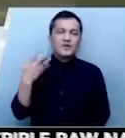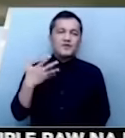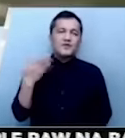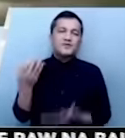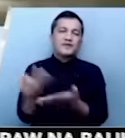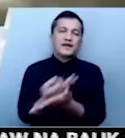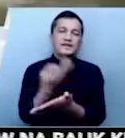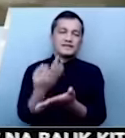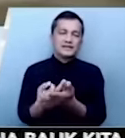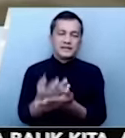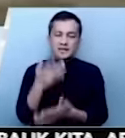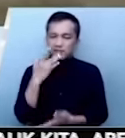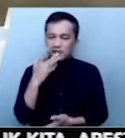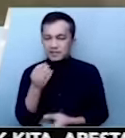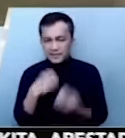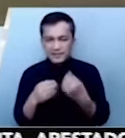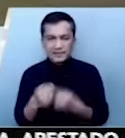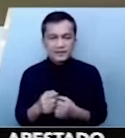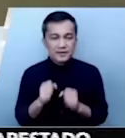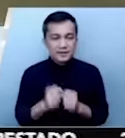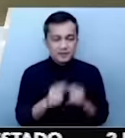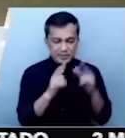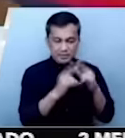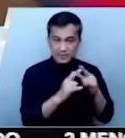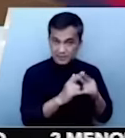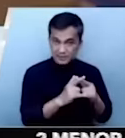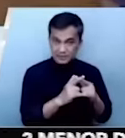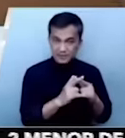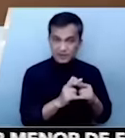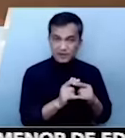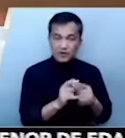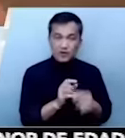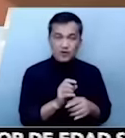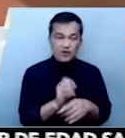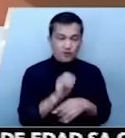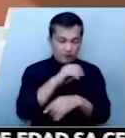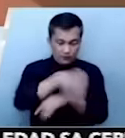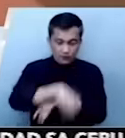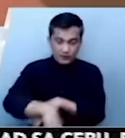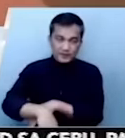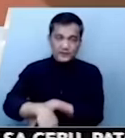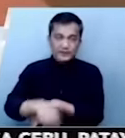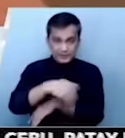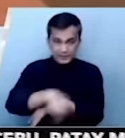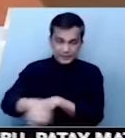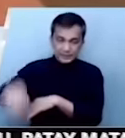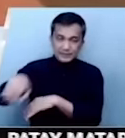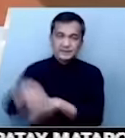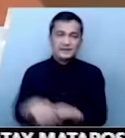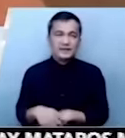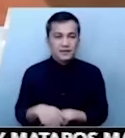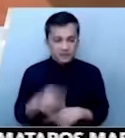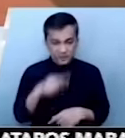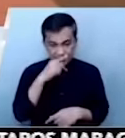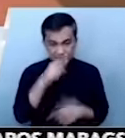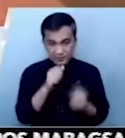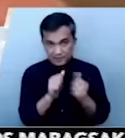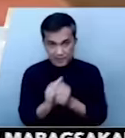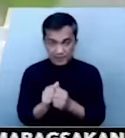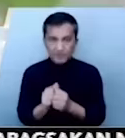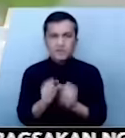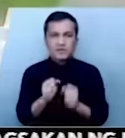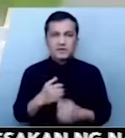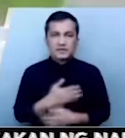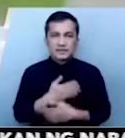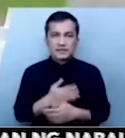pagkain. Pwede ring mag-camping dito at overnight stay. Kung may kasamang kids, pwede silang maglaro at mag-enjoy sa inflatable